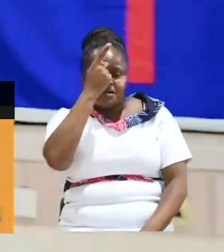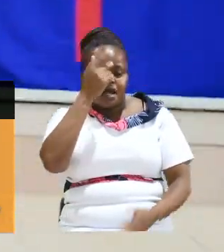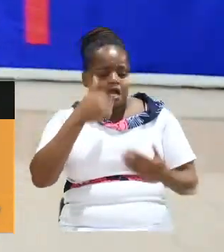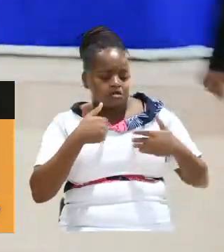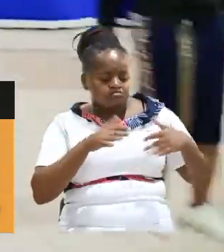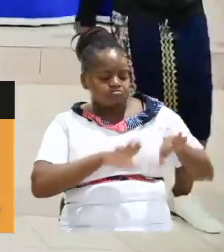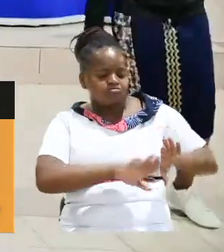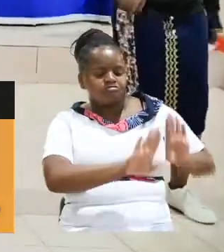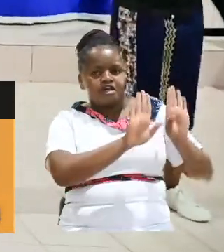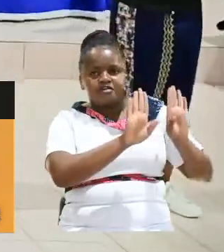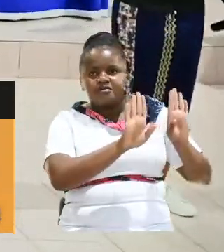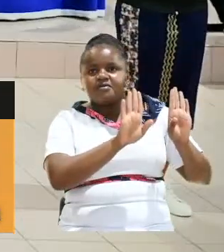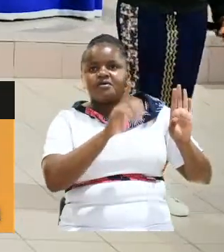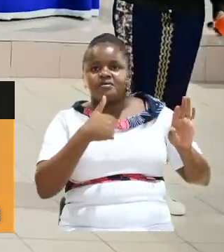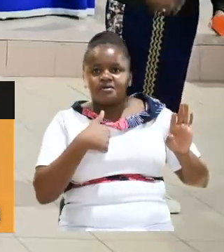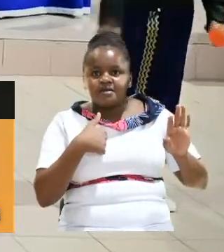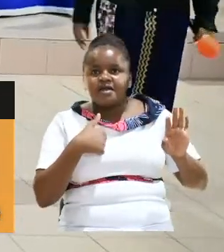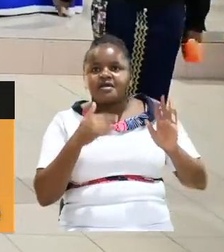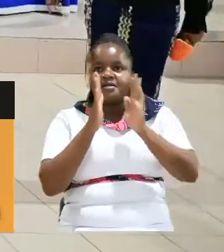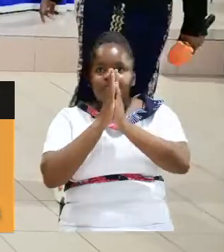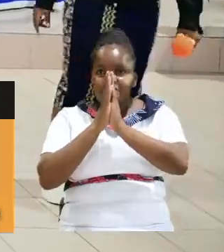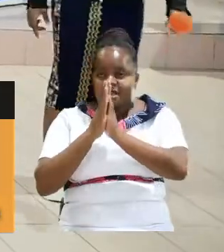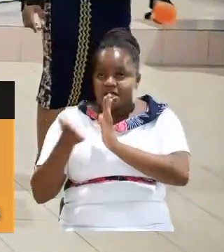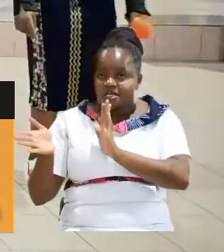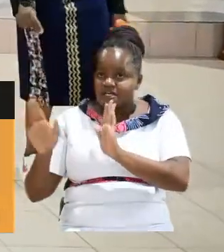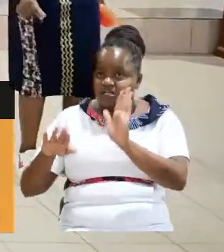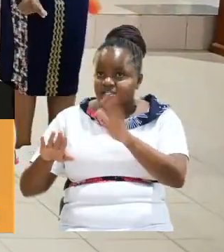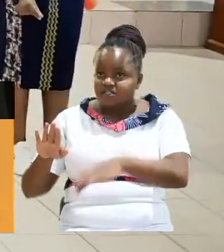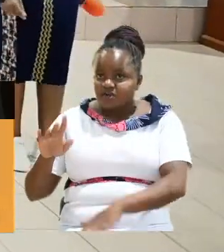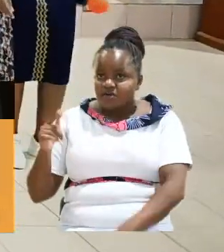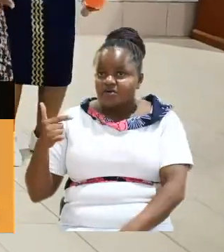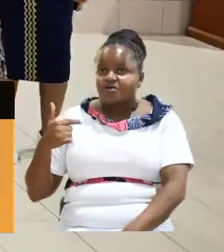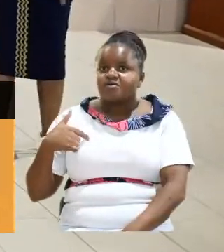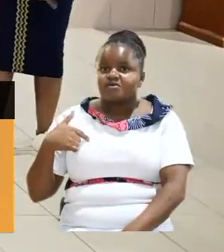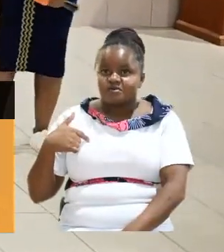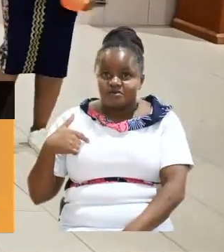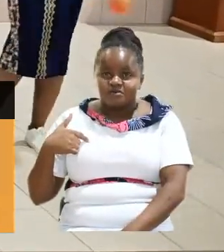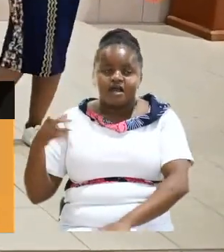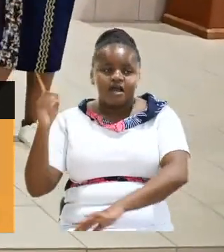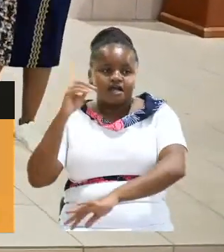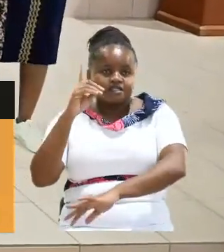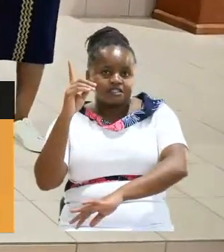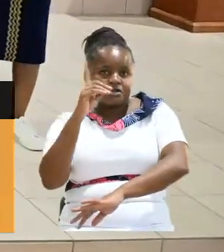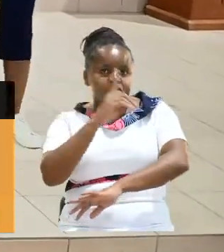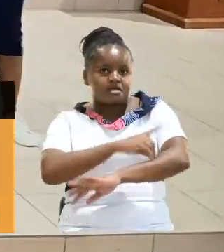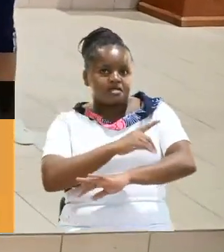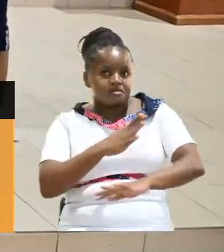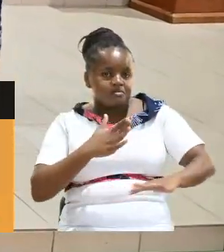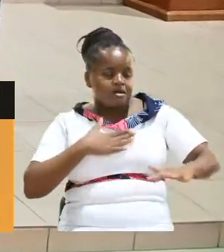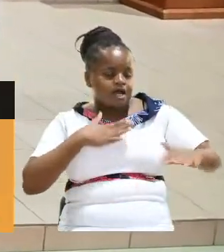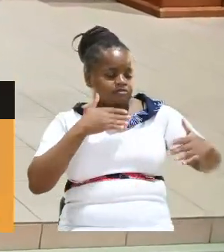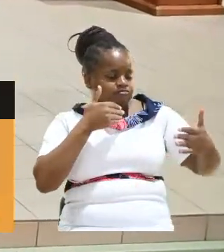wamenitenga. Ninaomba nirekebishe. Siku zangu